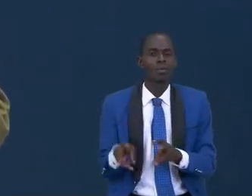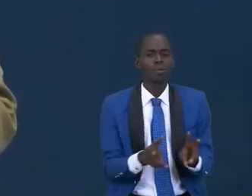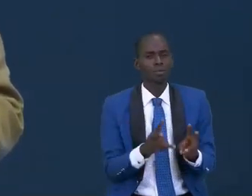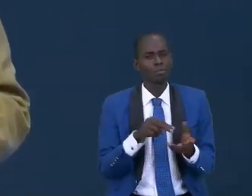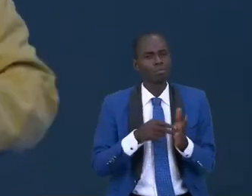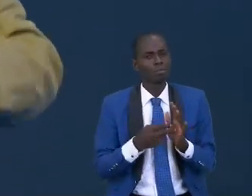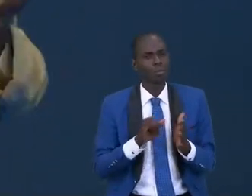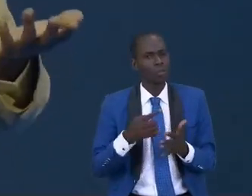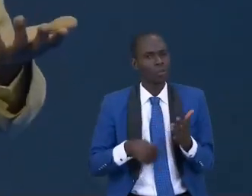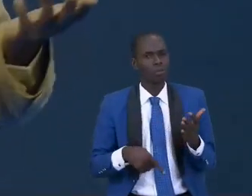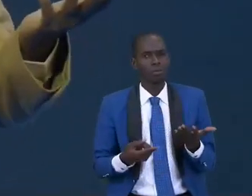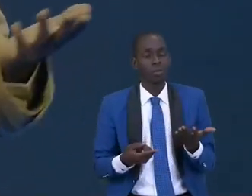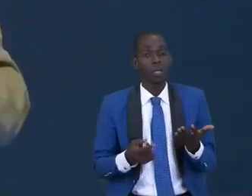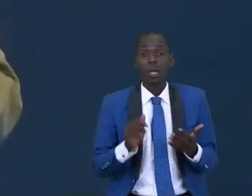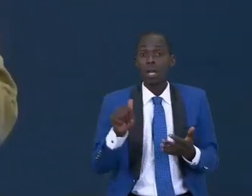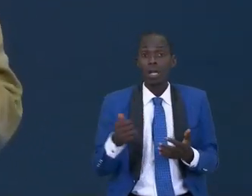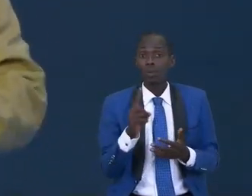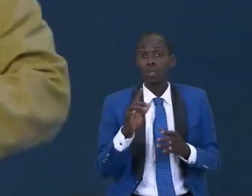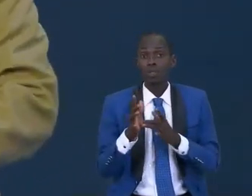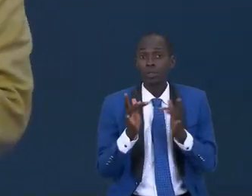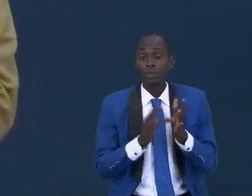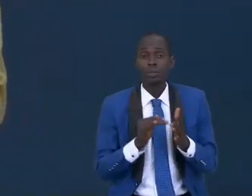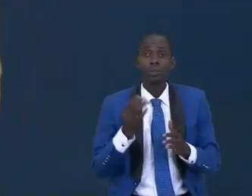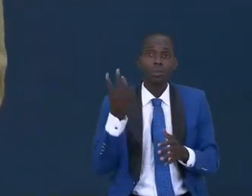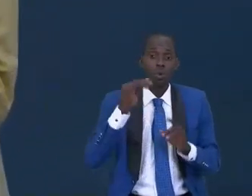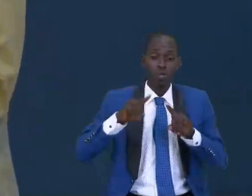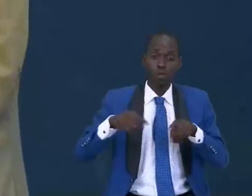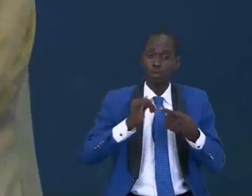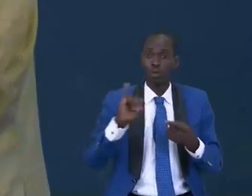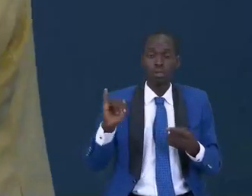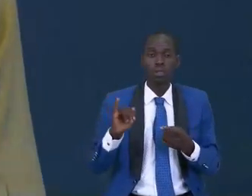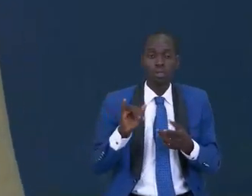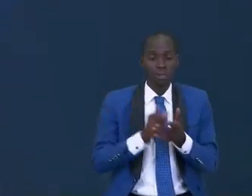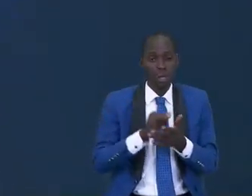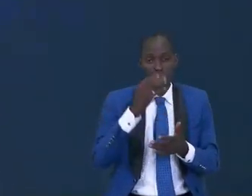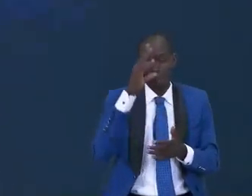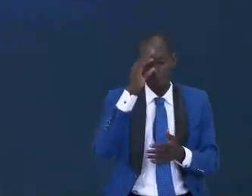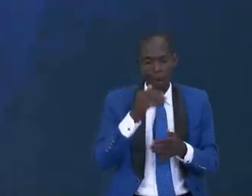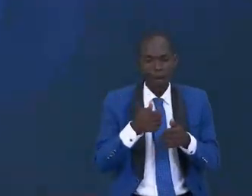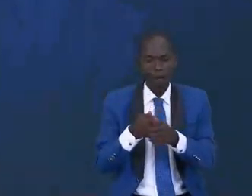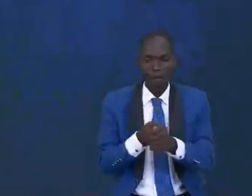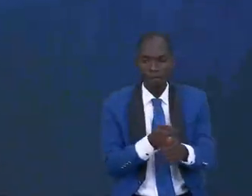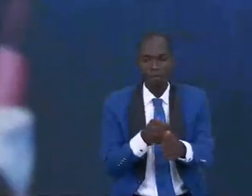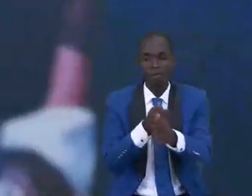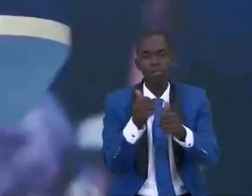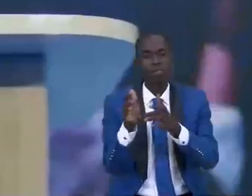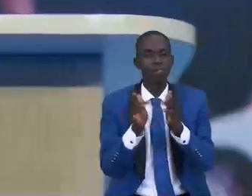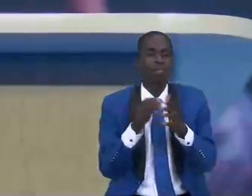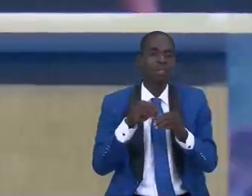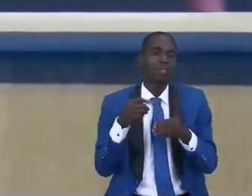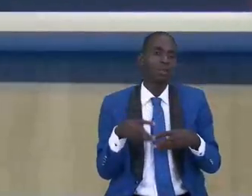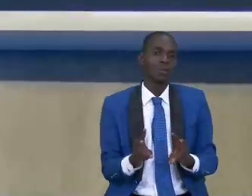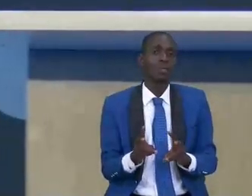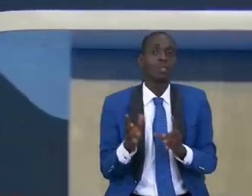Et suivit Jésus dans le chemin. Qu'est-ce que cela veut dire? Où que Jésus, partout où Jésus va, il suivait Jésus dans